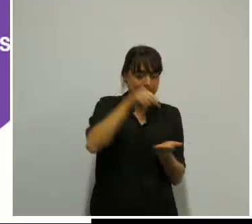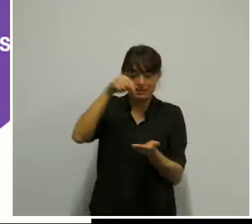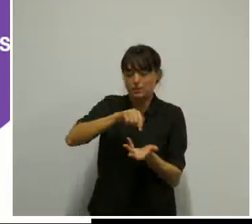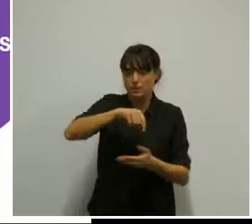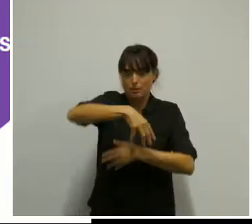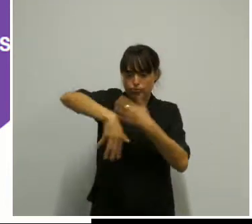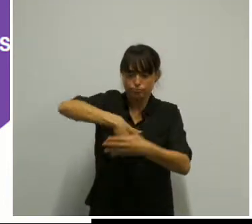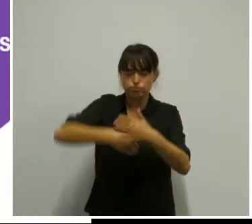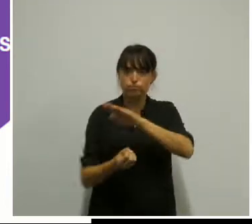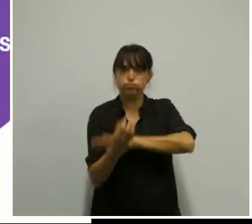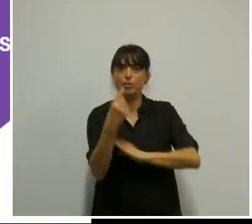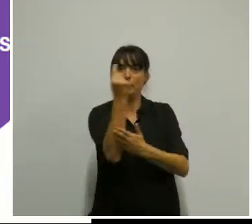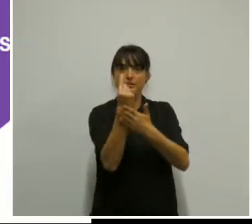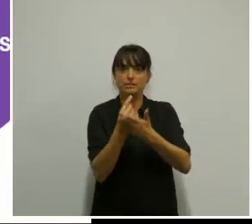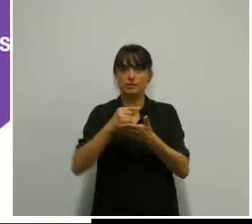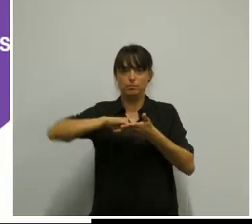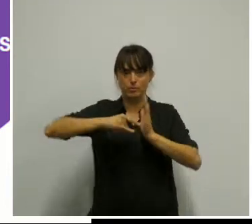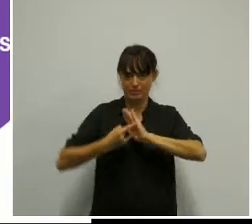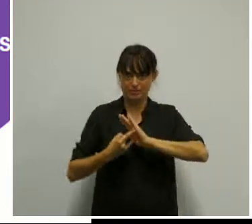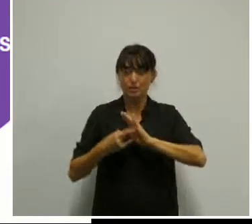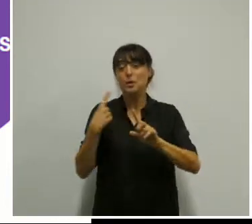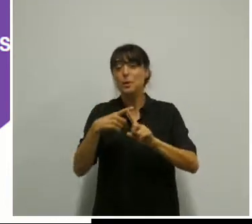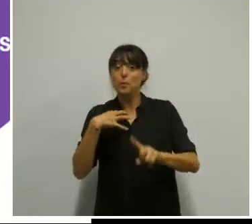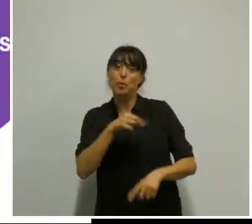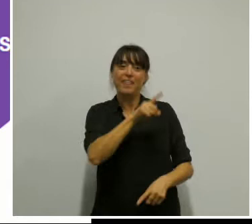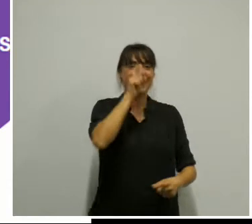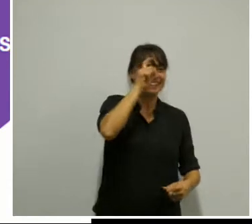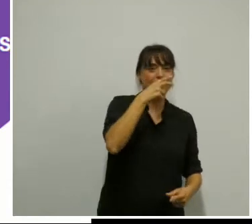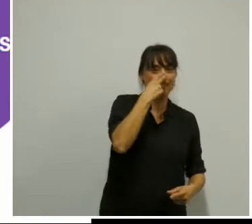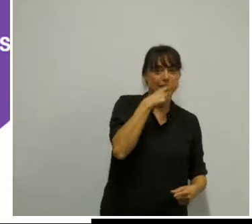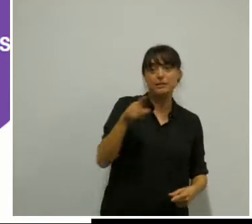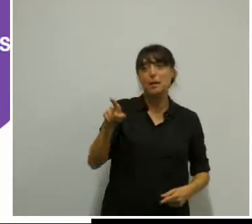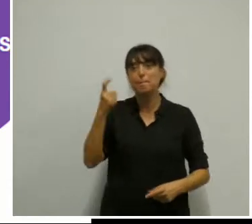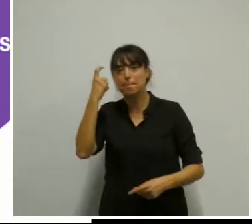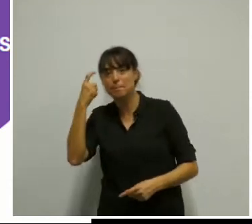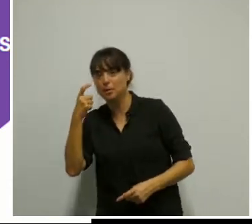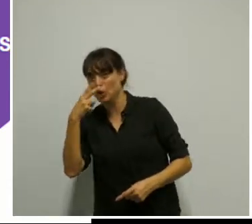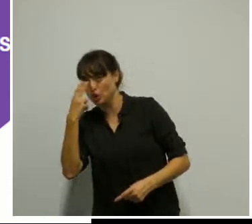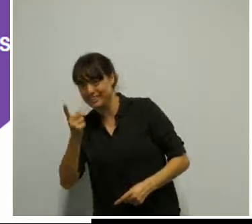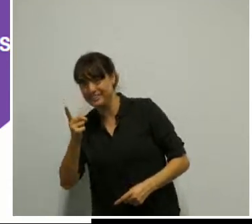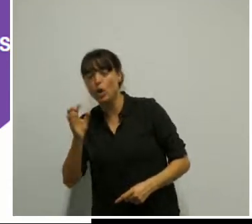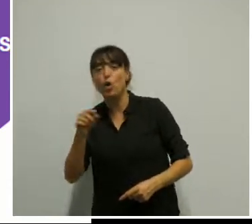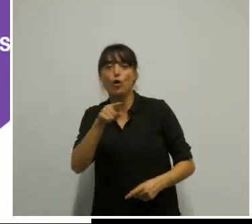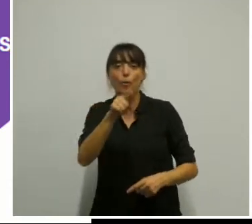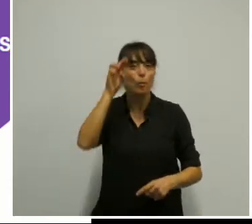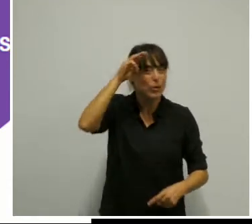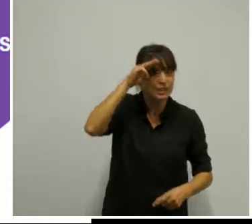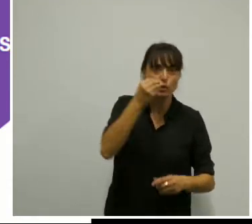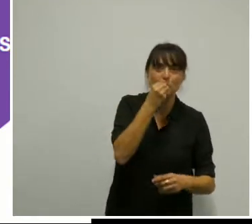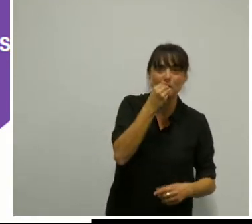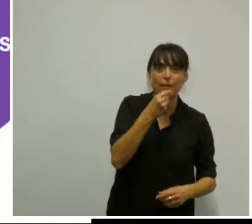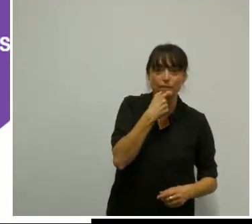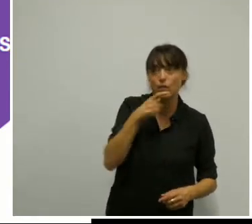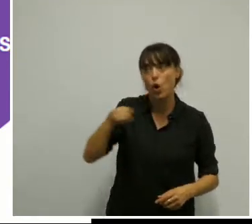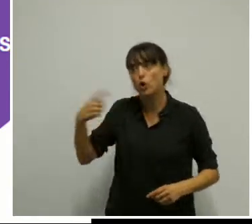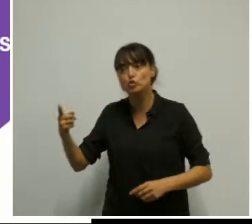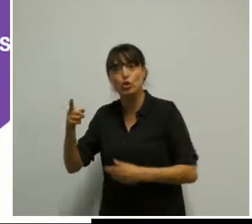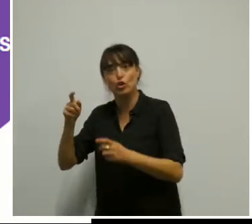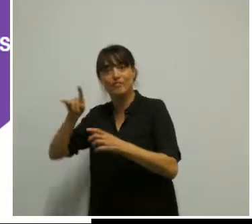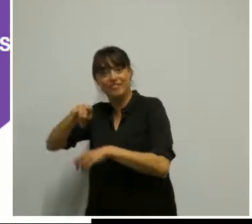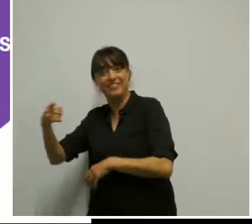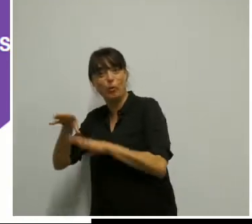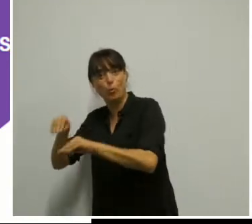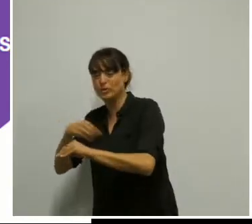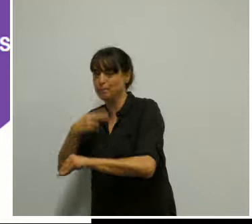Si posava una cosa que als mestres ens anava molt bé, potser no els anava bé als monitors de menjador, o potser els que fan servir el cap de setmana. És a dir, que havíem d'escoltar molta gent